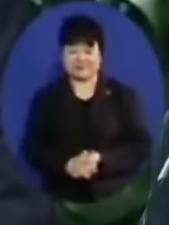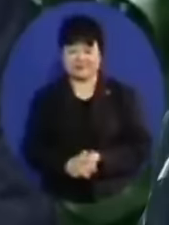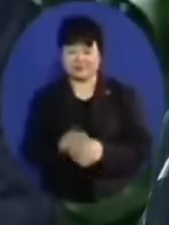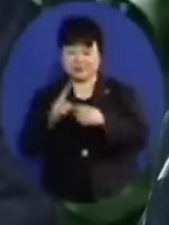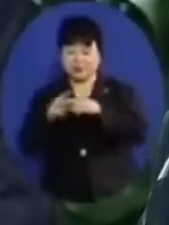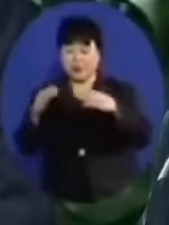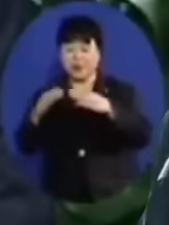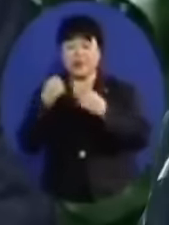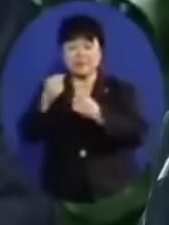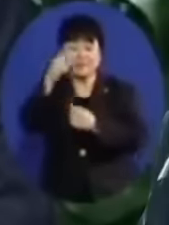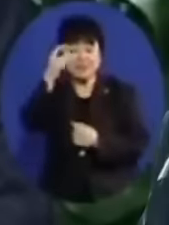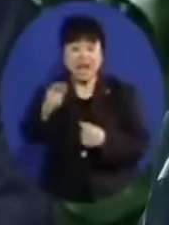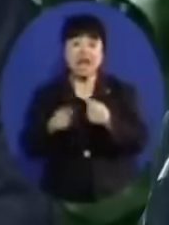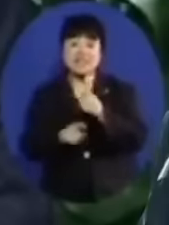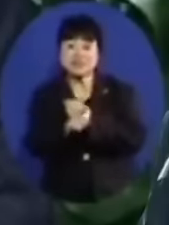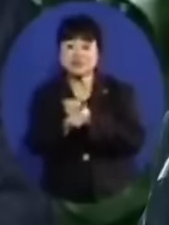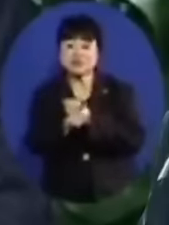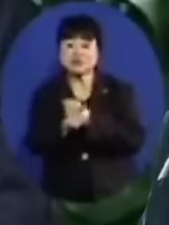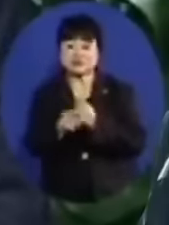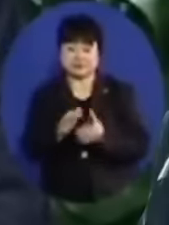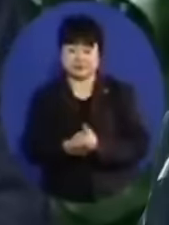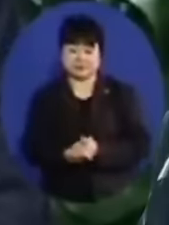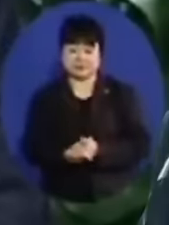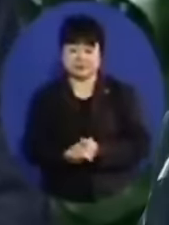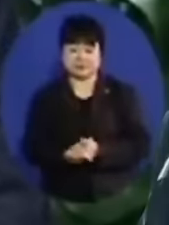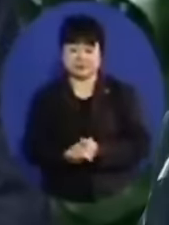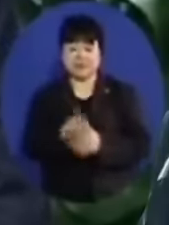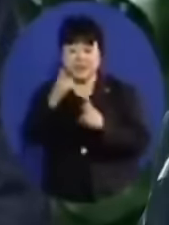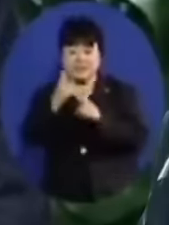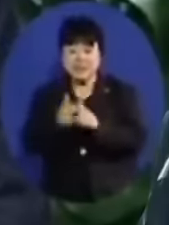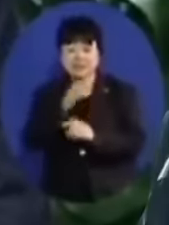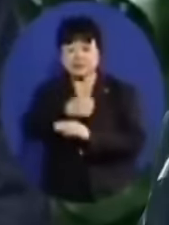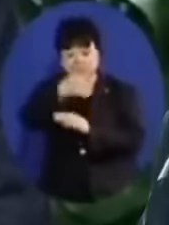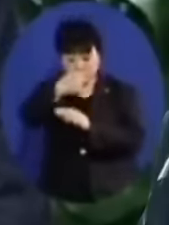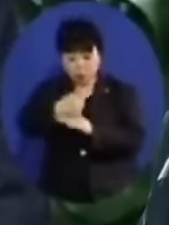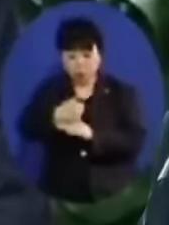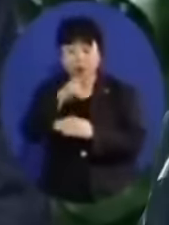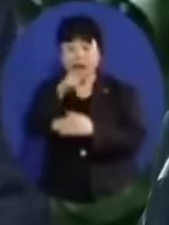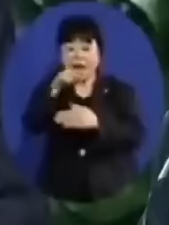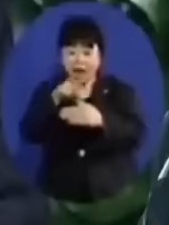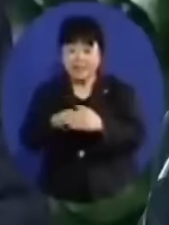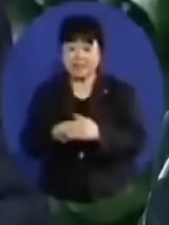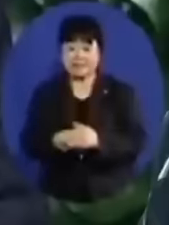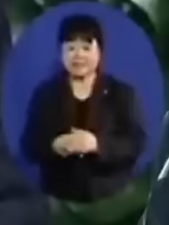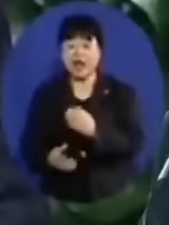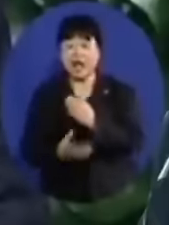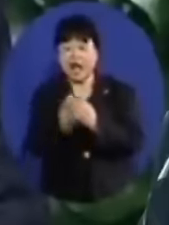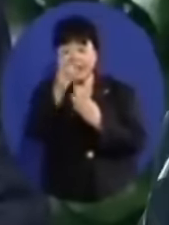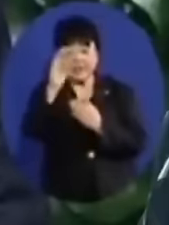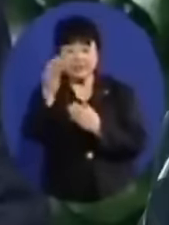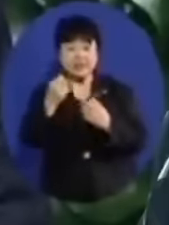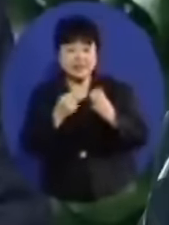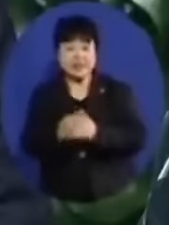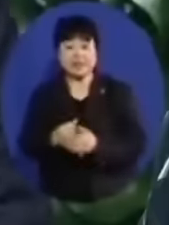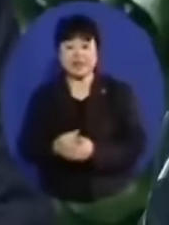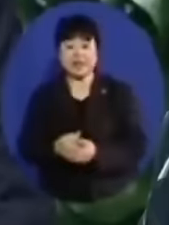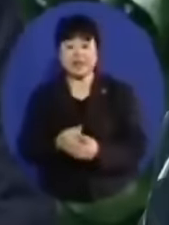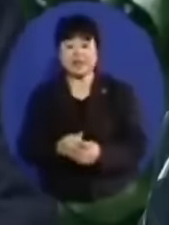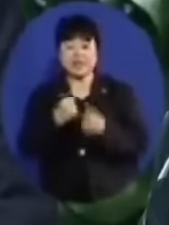교회가 힘이 강한 이유가 바로 예수 그리스도 안에서 똘똘 뭉치기 때문에 힘이 강한 것입니다.